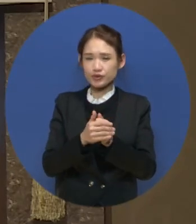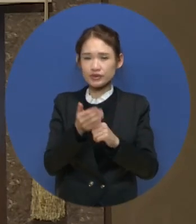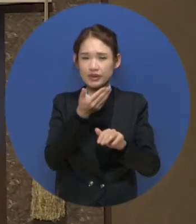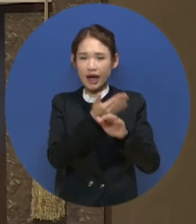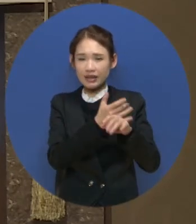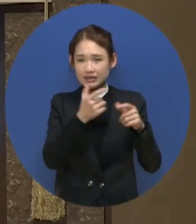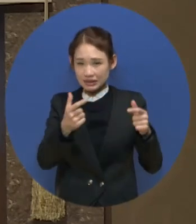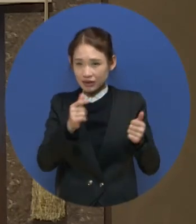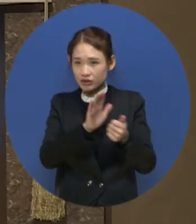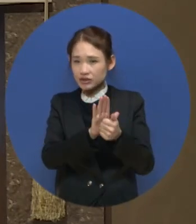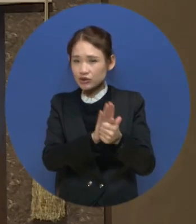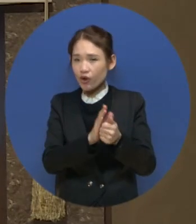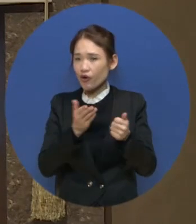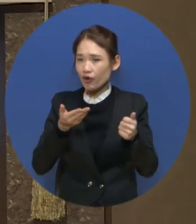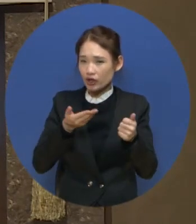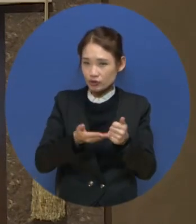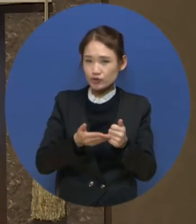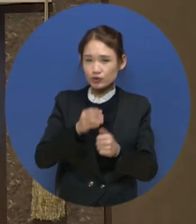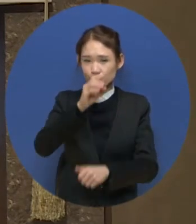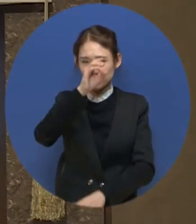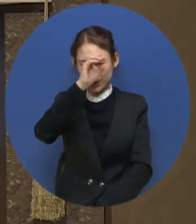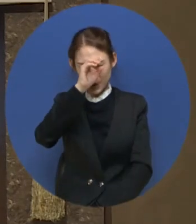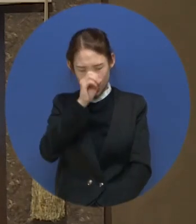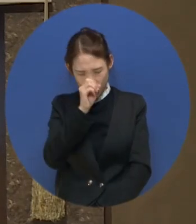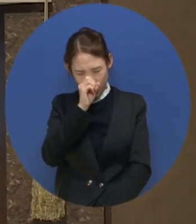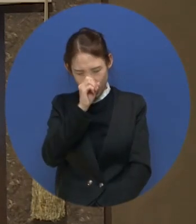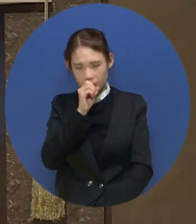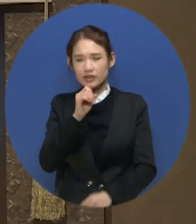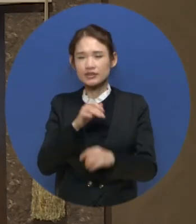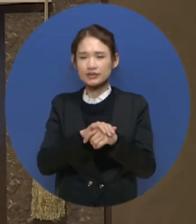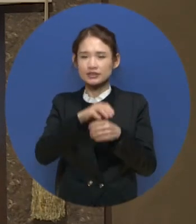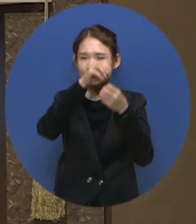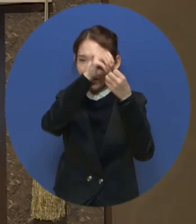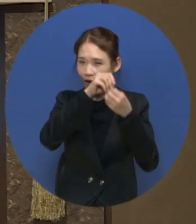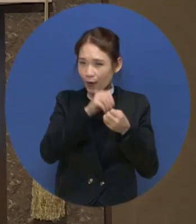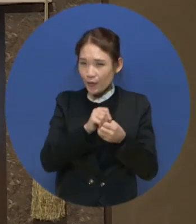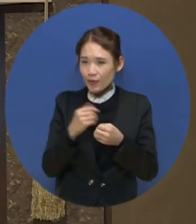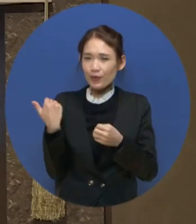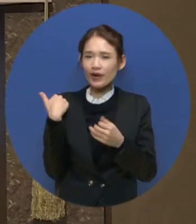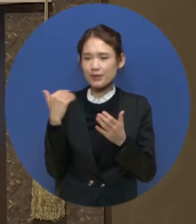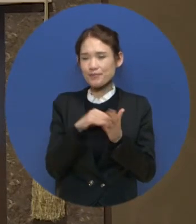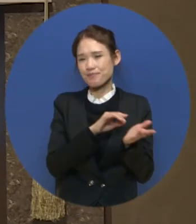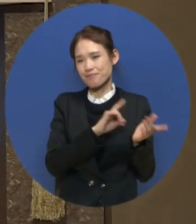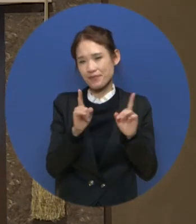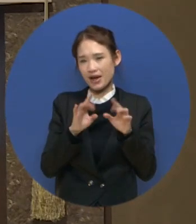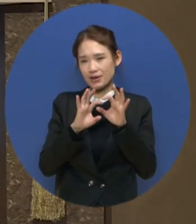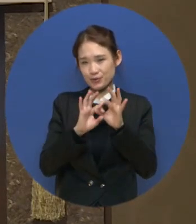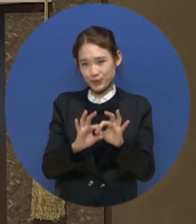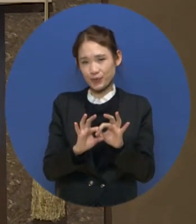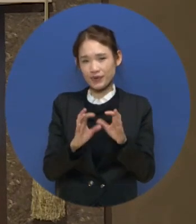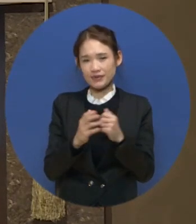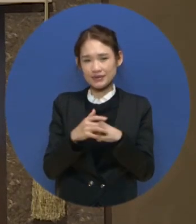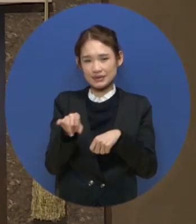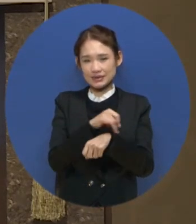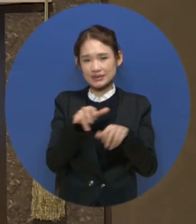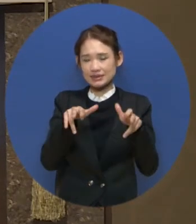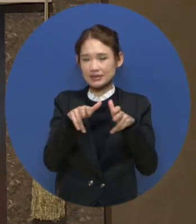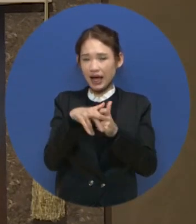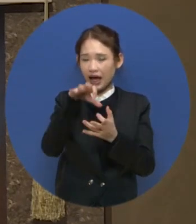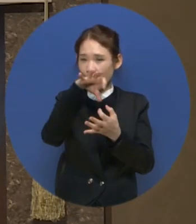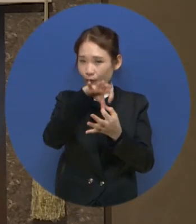타지역을 지원하는 이런 좋은 그런 미풍양속의 그 전통을 잘 살려서 특히 또 장애인